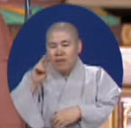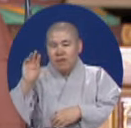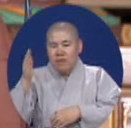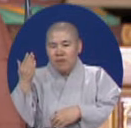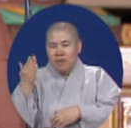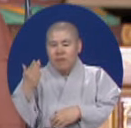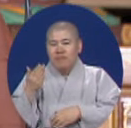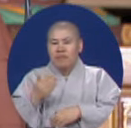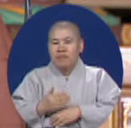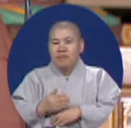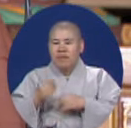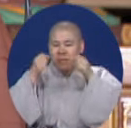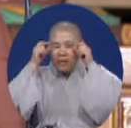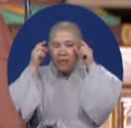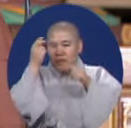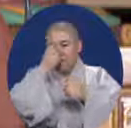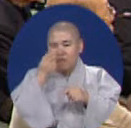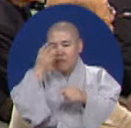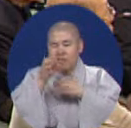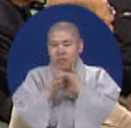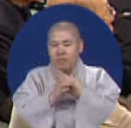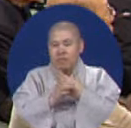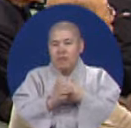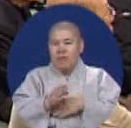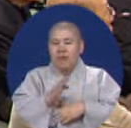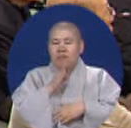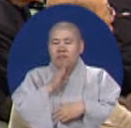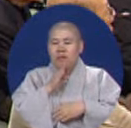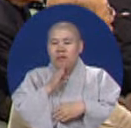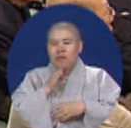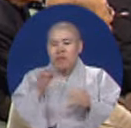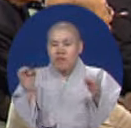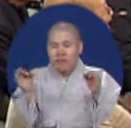각지하면 정문이라. 깨달아 살피면 곧 없어지느니라.